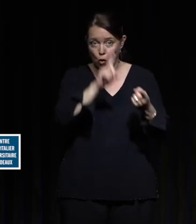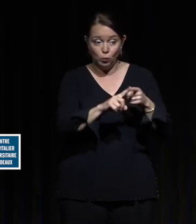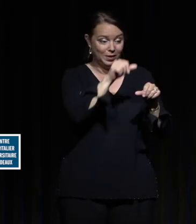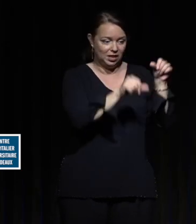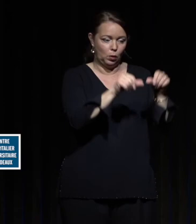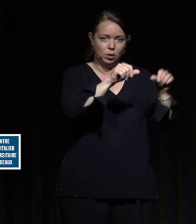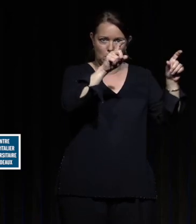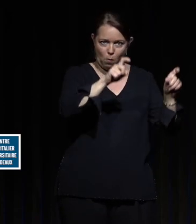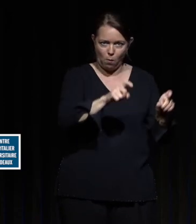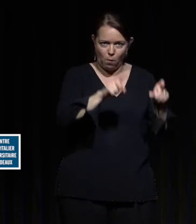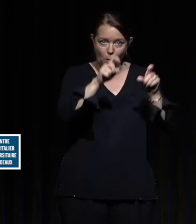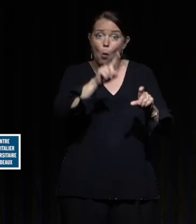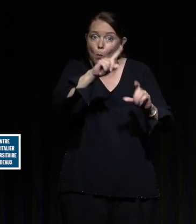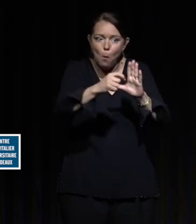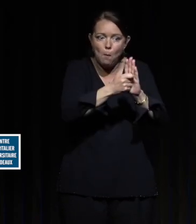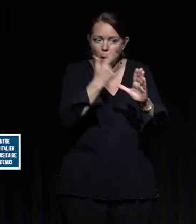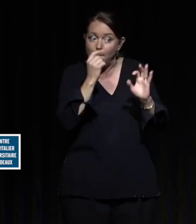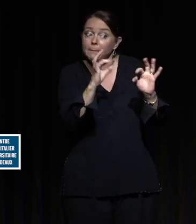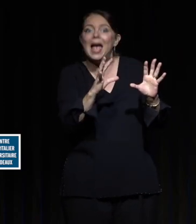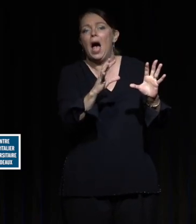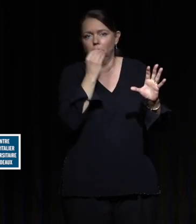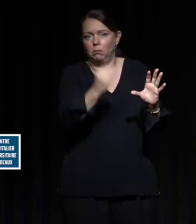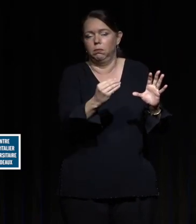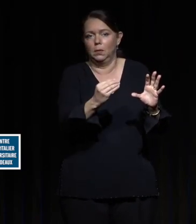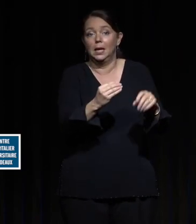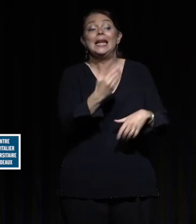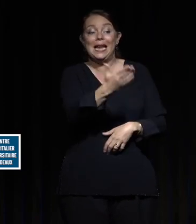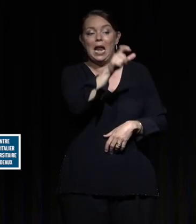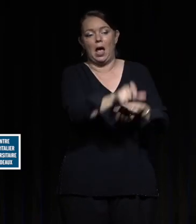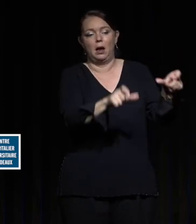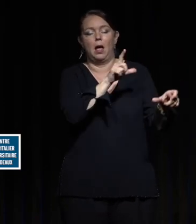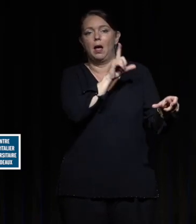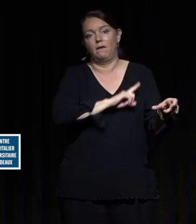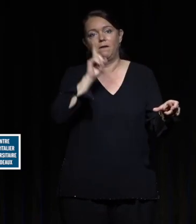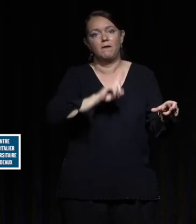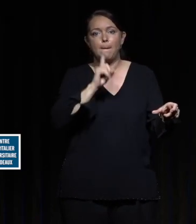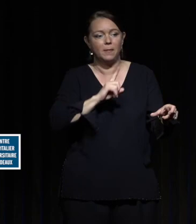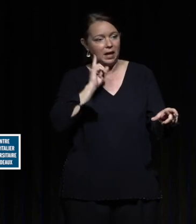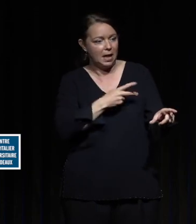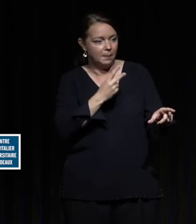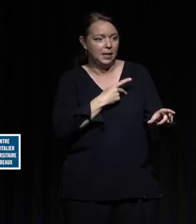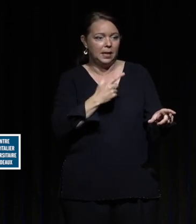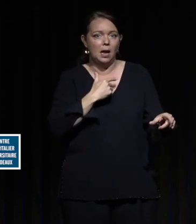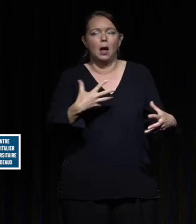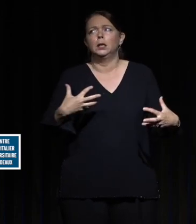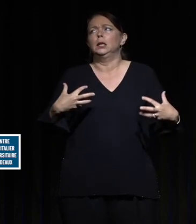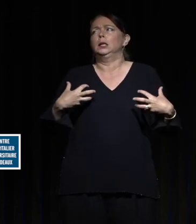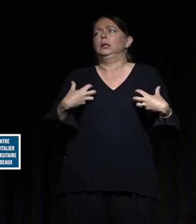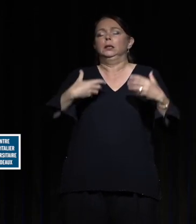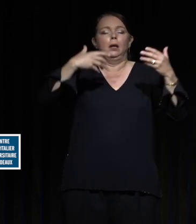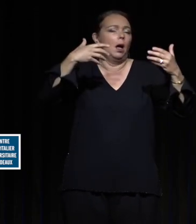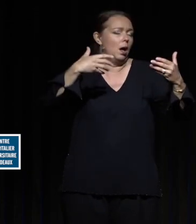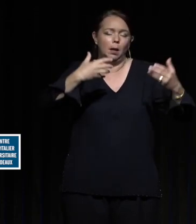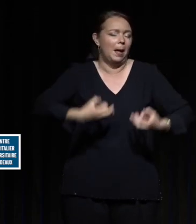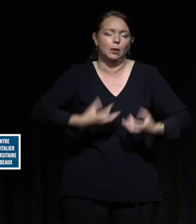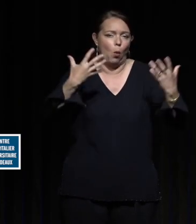chirurgies et de les faire au bon moment, parce que ça, les femmes, elles auront moins d'agression du côté médical, et puisqu'elles auront mieux d'agression, et